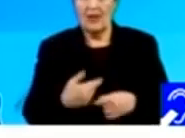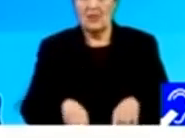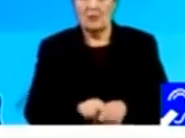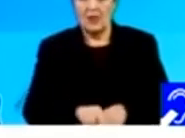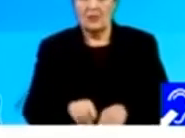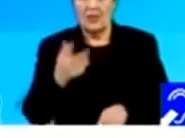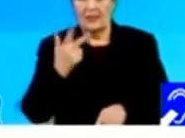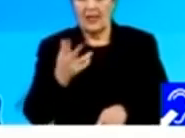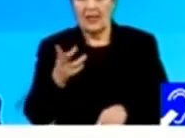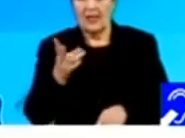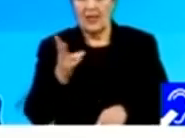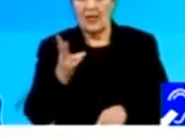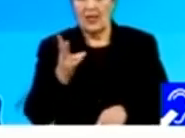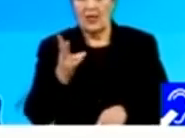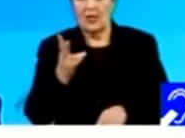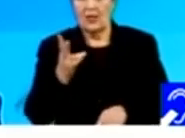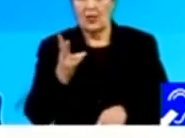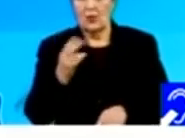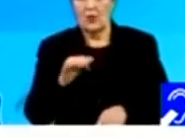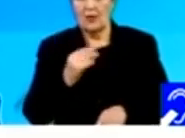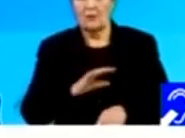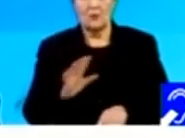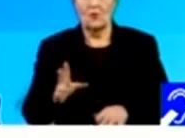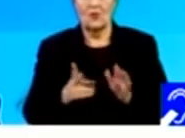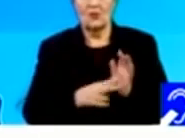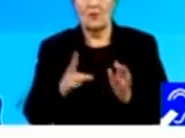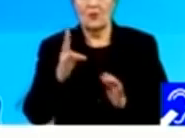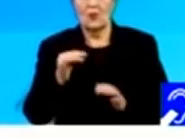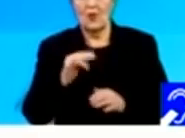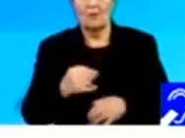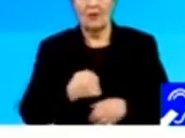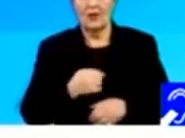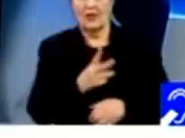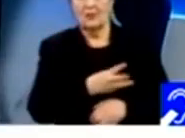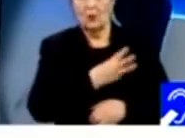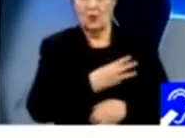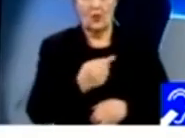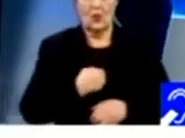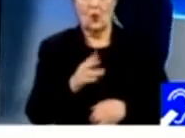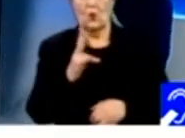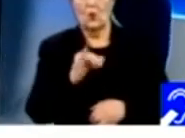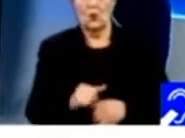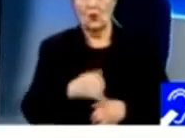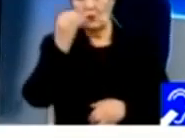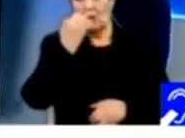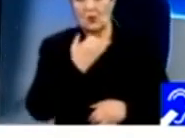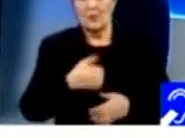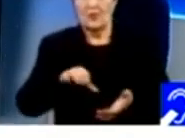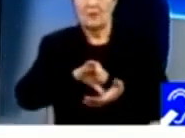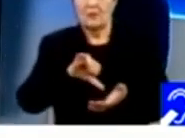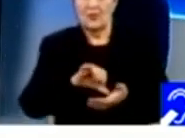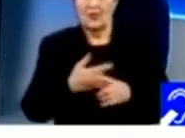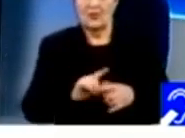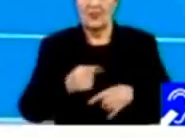3 noiembrie, să nu fie un 7 noiembrie. Ei asta își doresc, noi nu. Domnilor, vă mulțumesc foarte mult pentru participare la